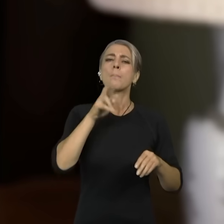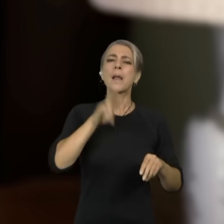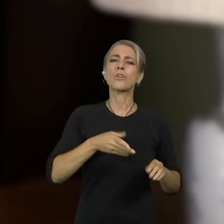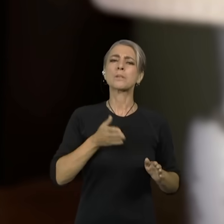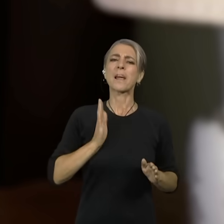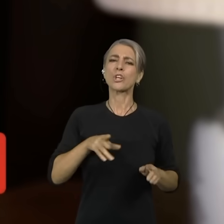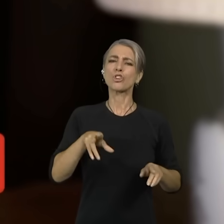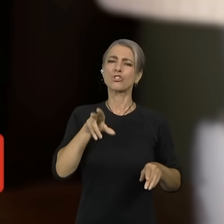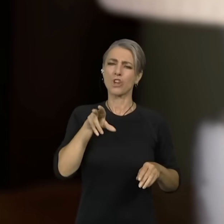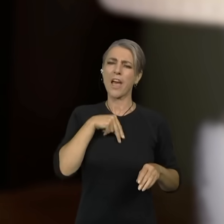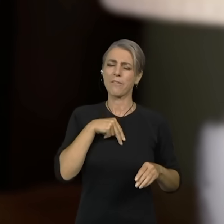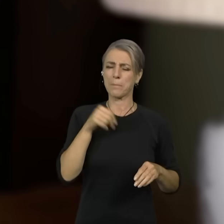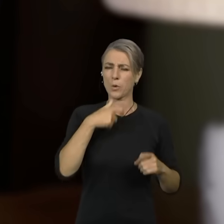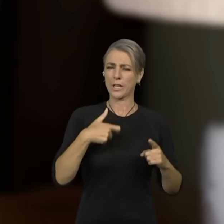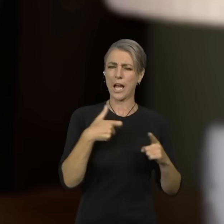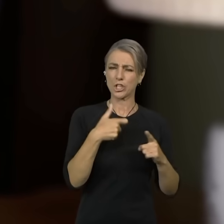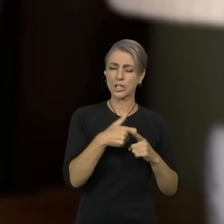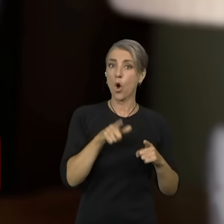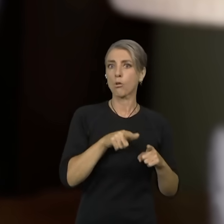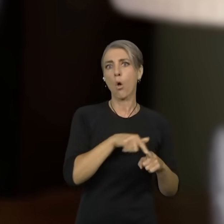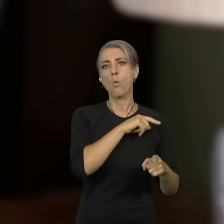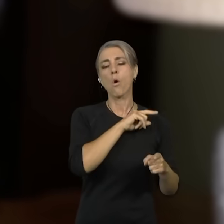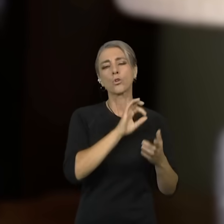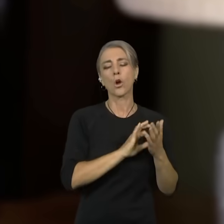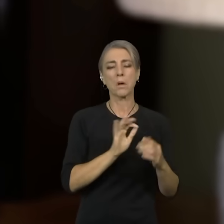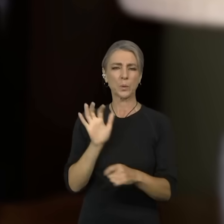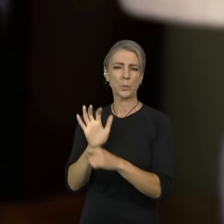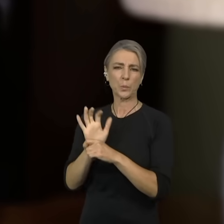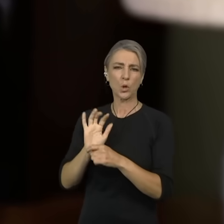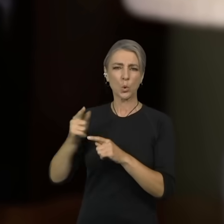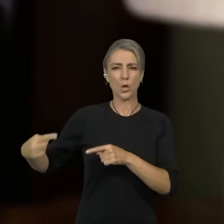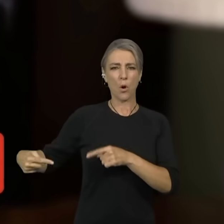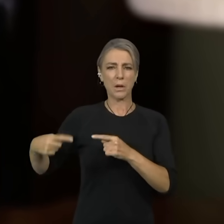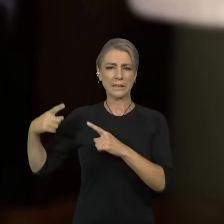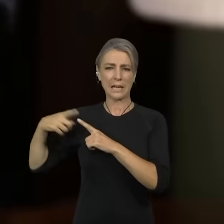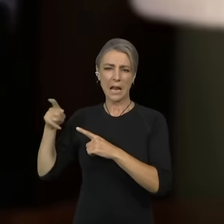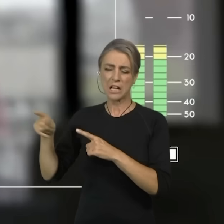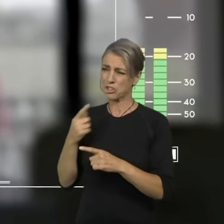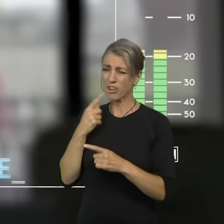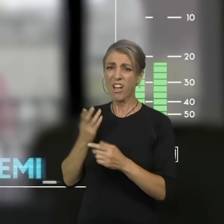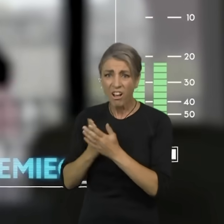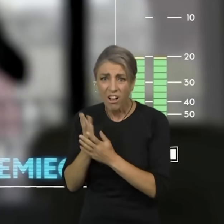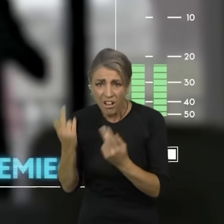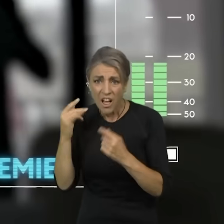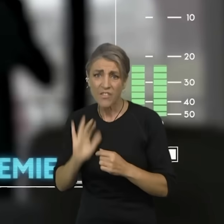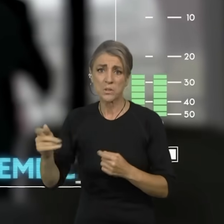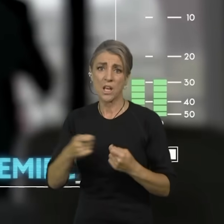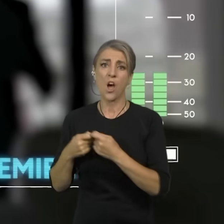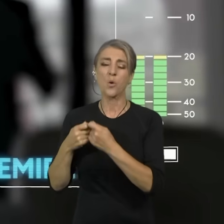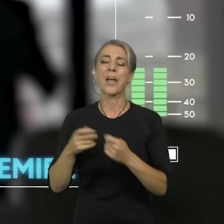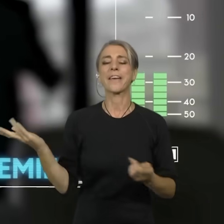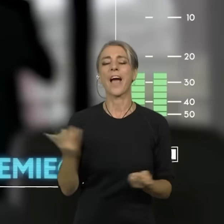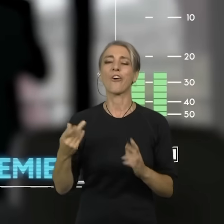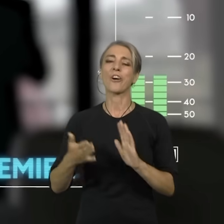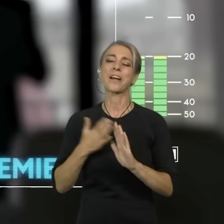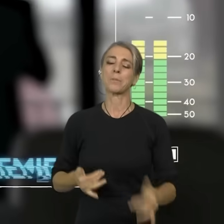spravedlnost Jaroslav kačinský který dlouhodobě označuje svého rivala Donalda tuska za sluhu Berlína zvedá telefon